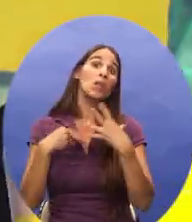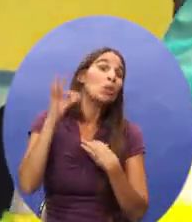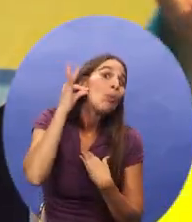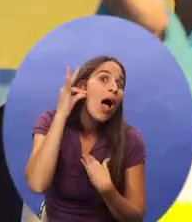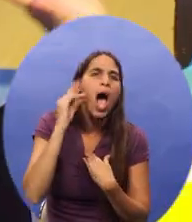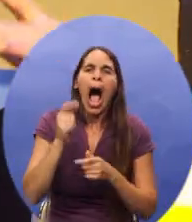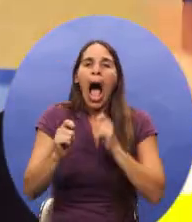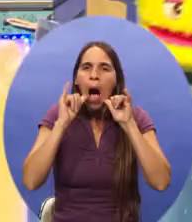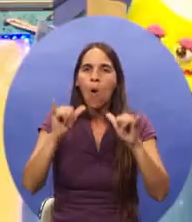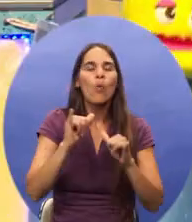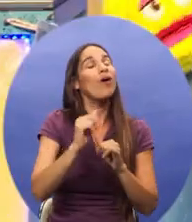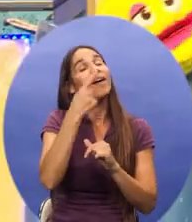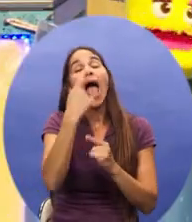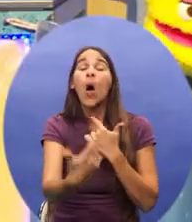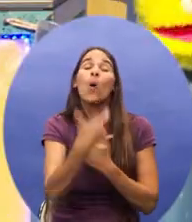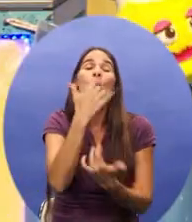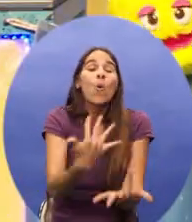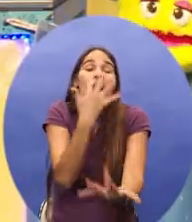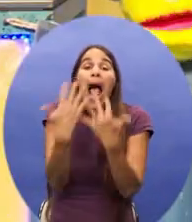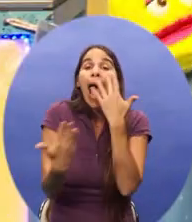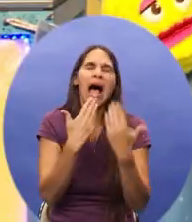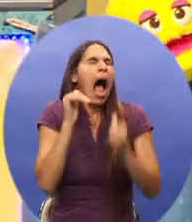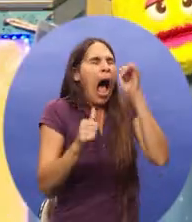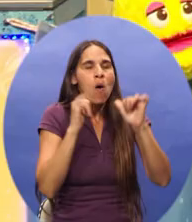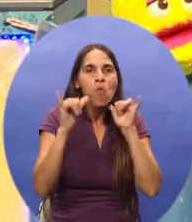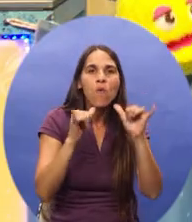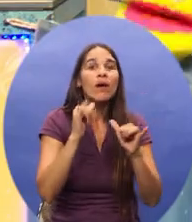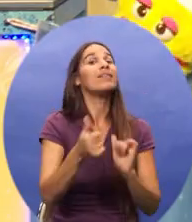דוב, אולי דובה וואי! הוא ריח של הוגה